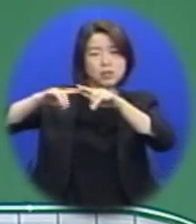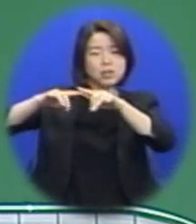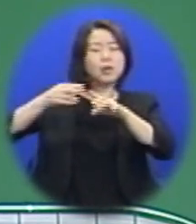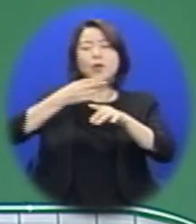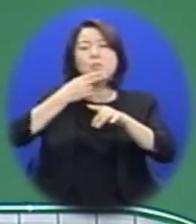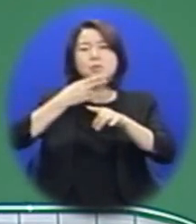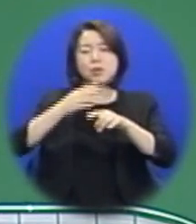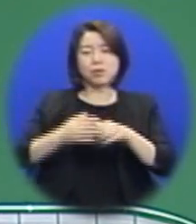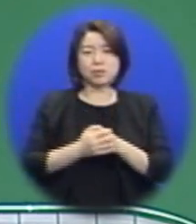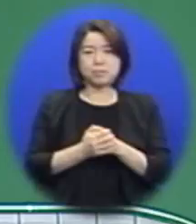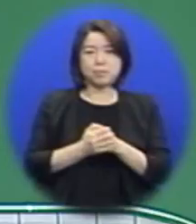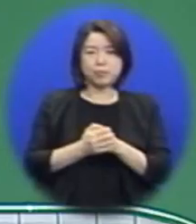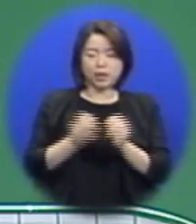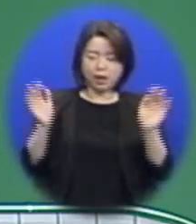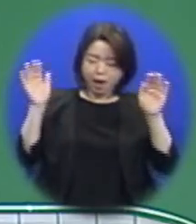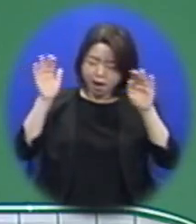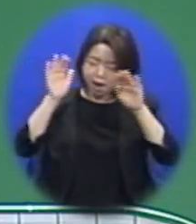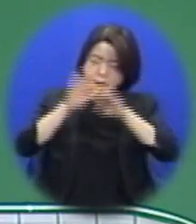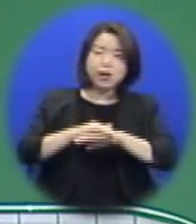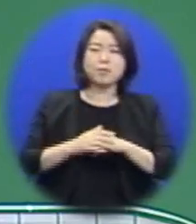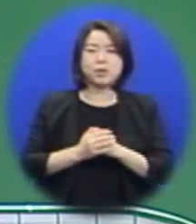때입니다. 깜깜해요.